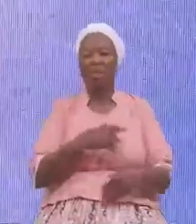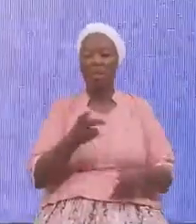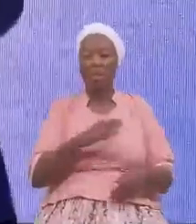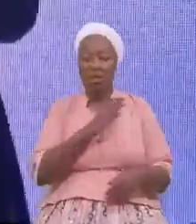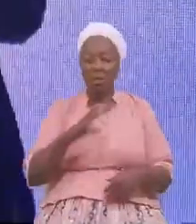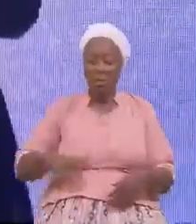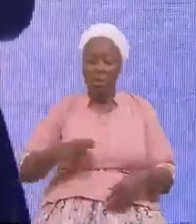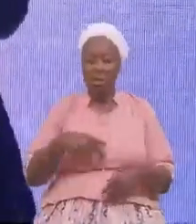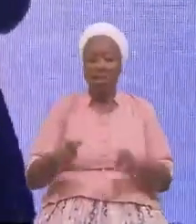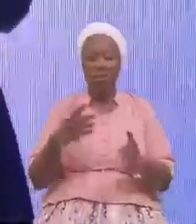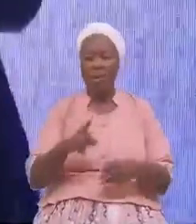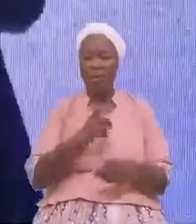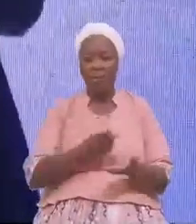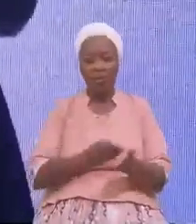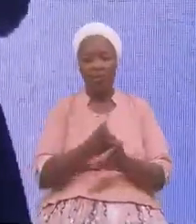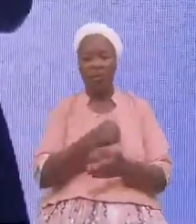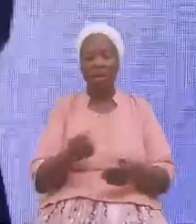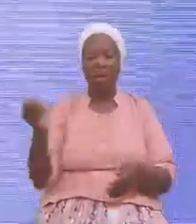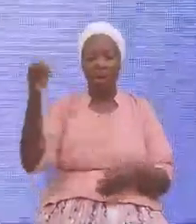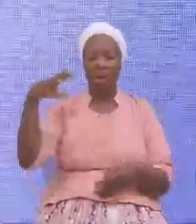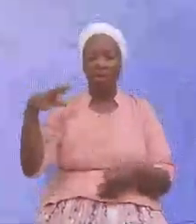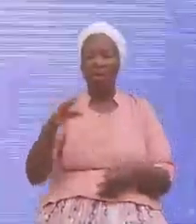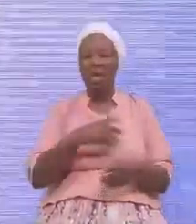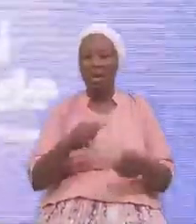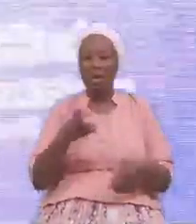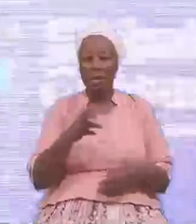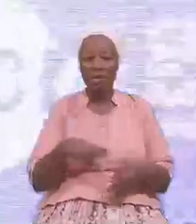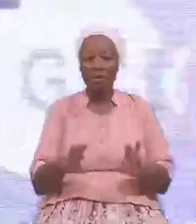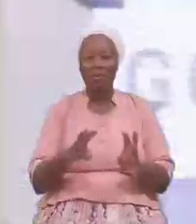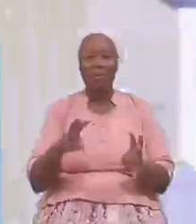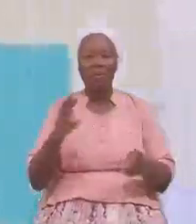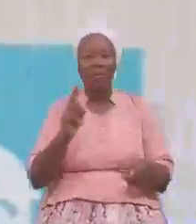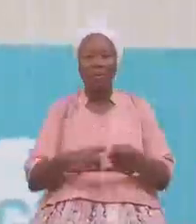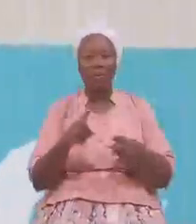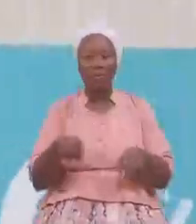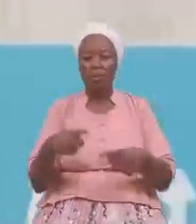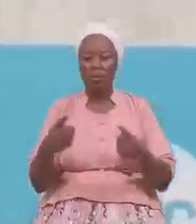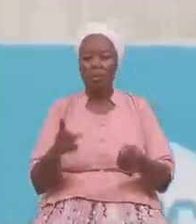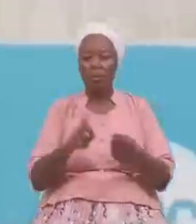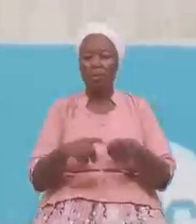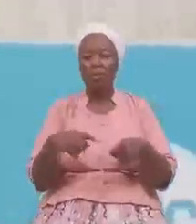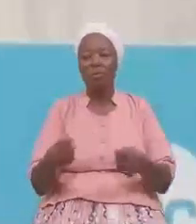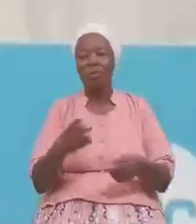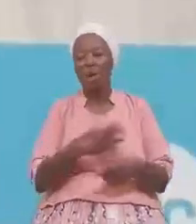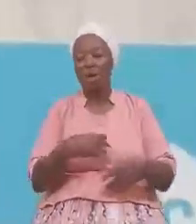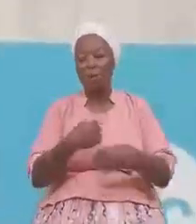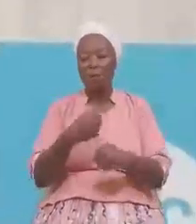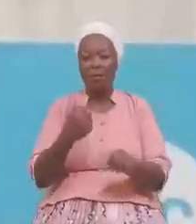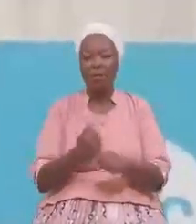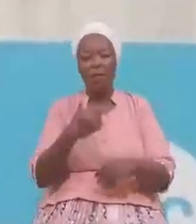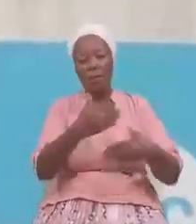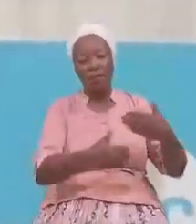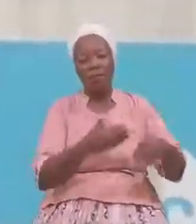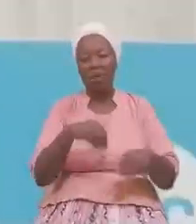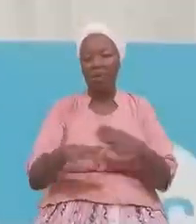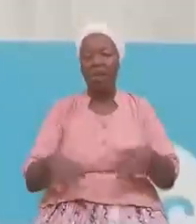la vérité, la vie. Et il y a un chemin à suivre pour progresser dans la vie.